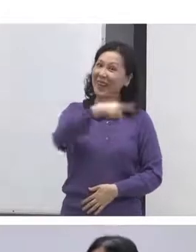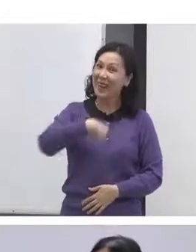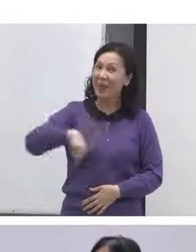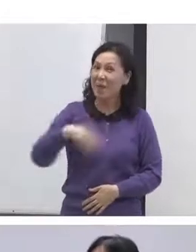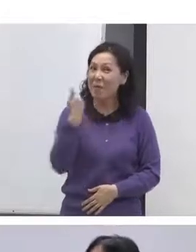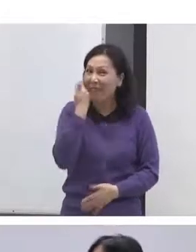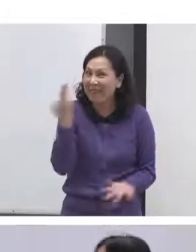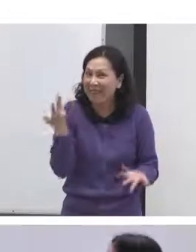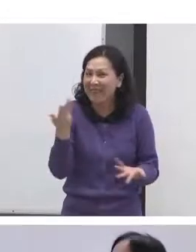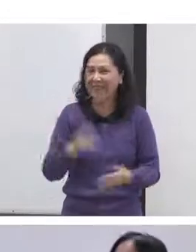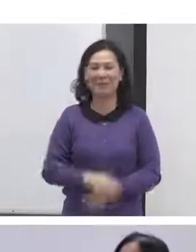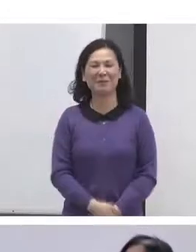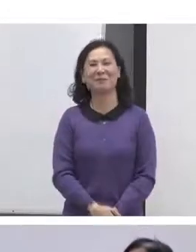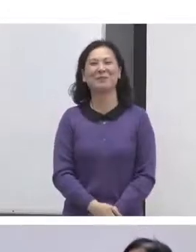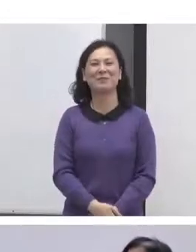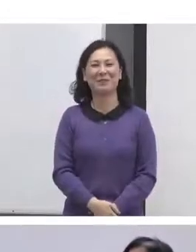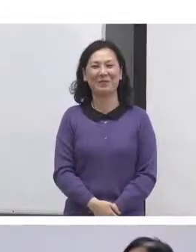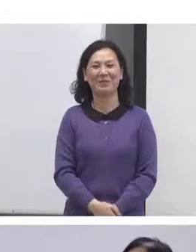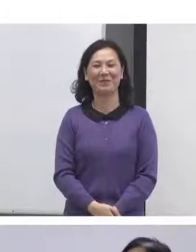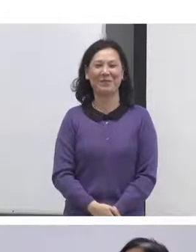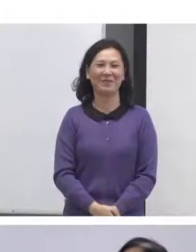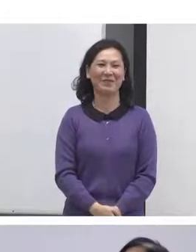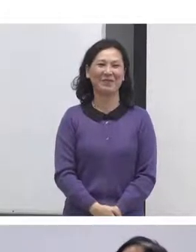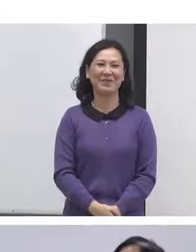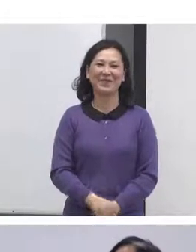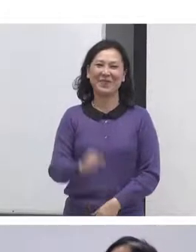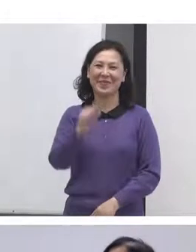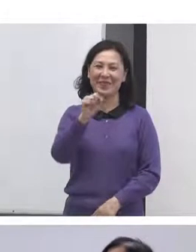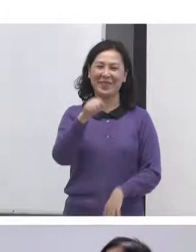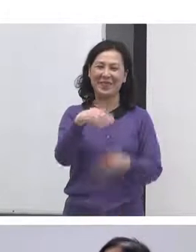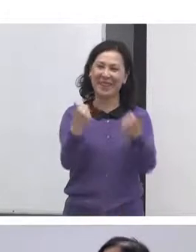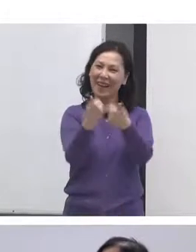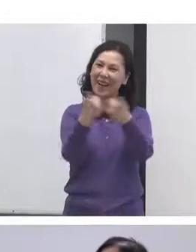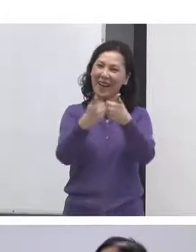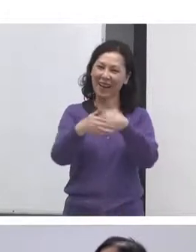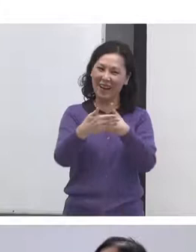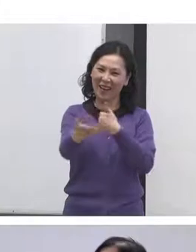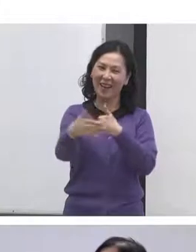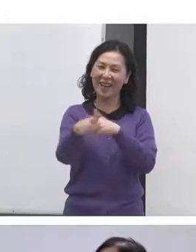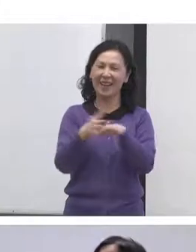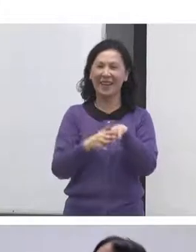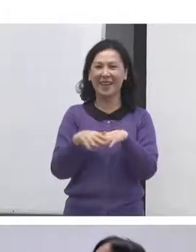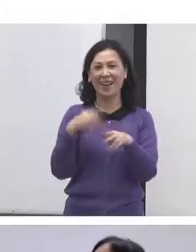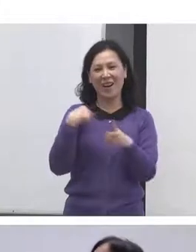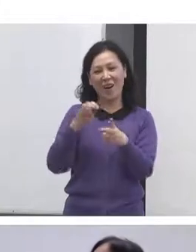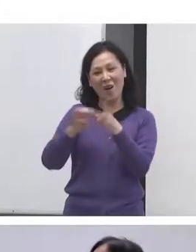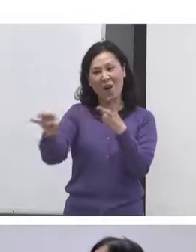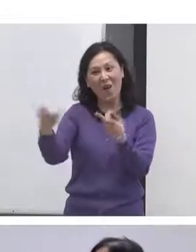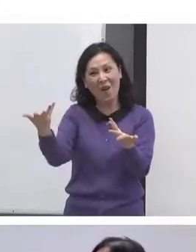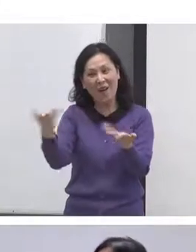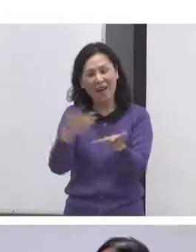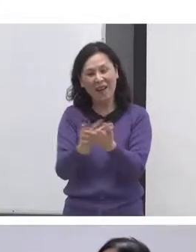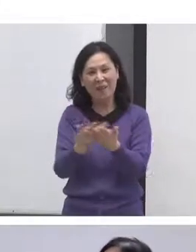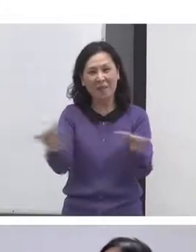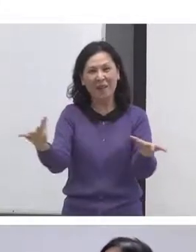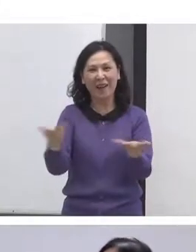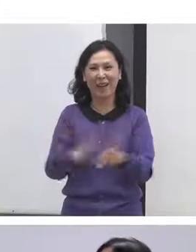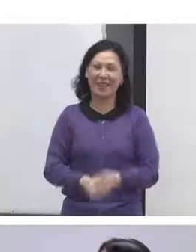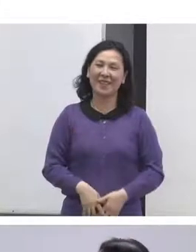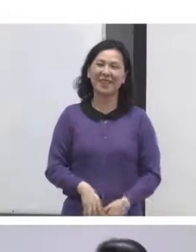我们。一成组，可是我不是我们啊。那我回信的时候，我说，哦 ，OK， organizers， 哦。